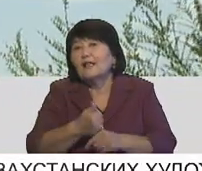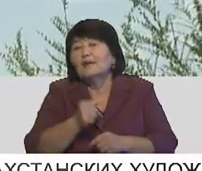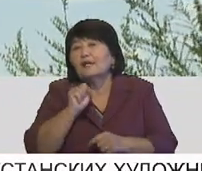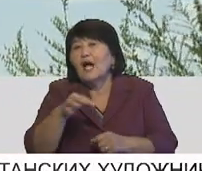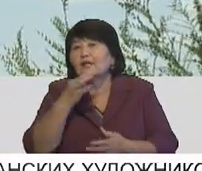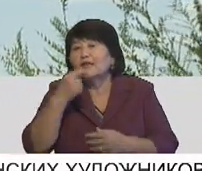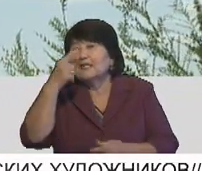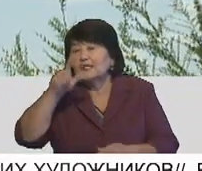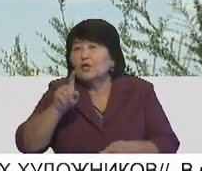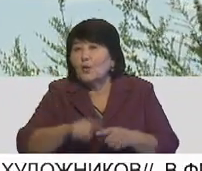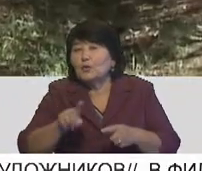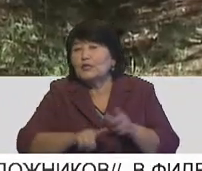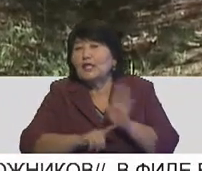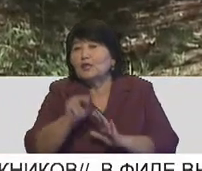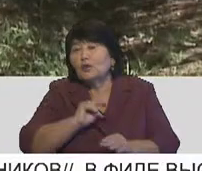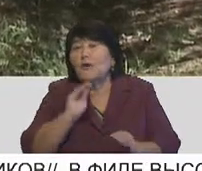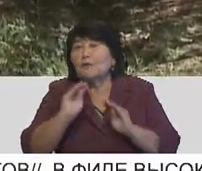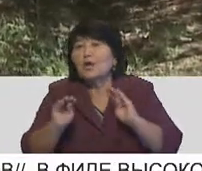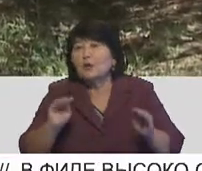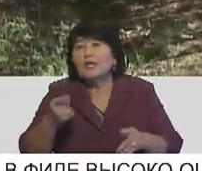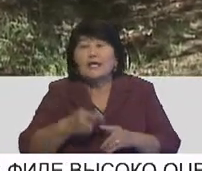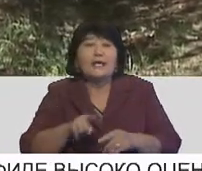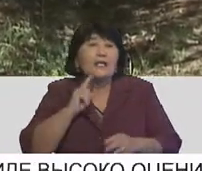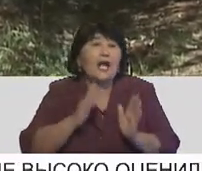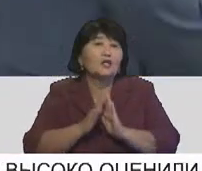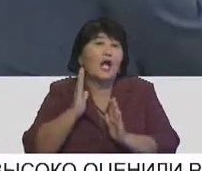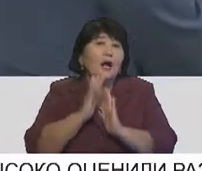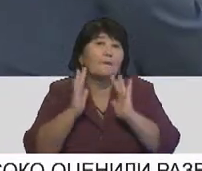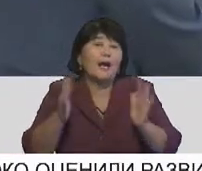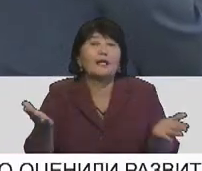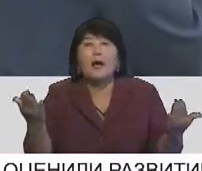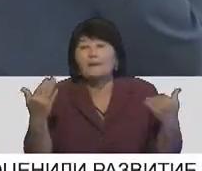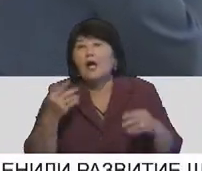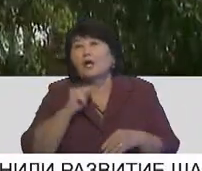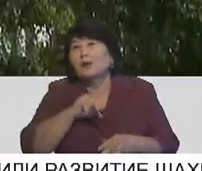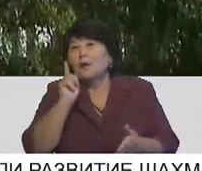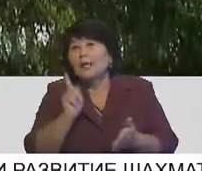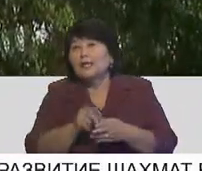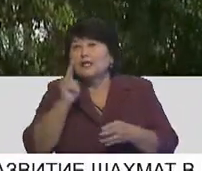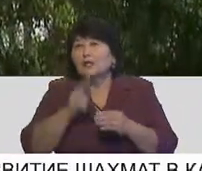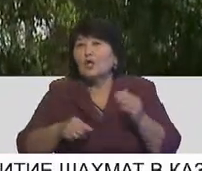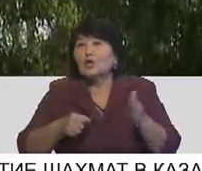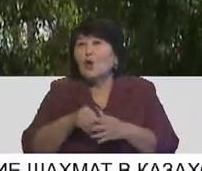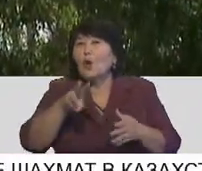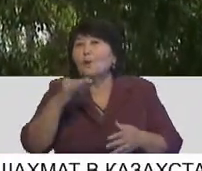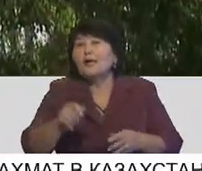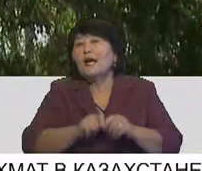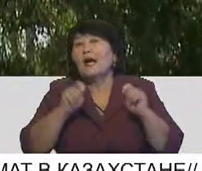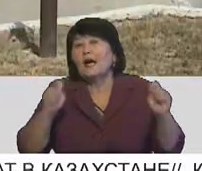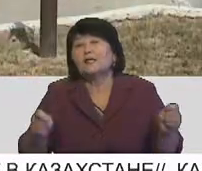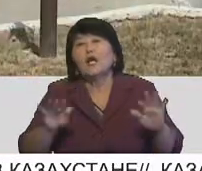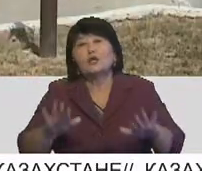ответственным лицам ускорить начало работ по благоустройству и озеленению парков и скверов. Работы должны быть завершены до мая.